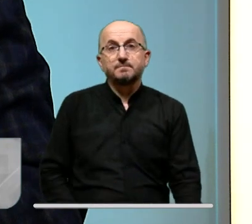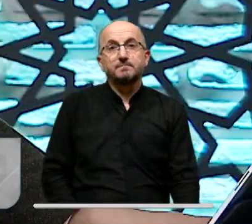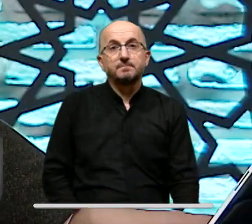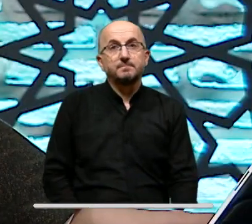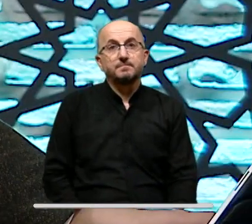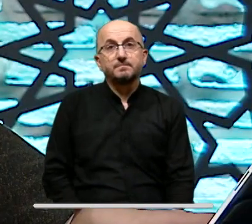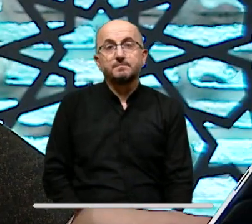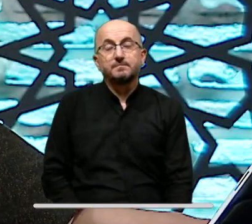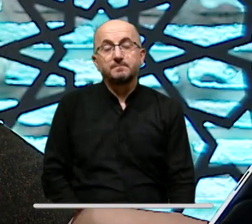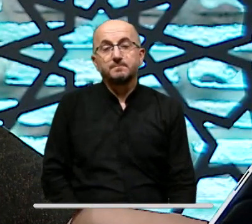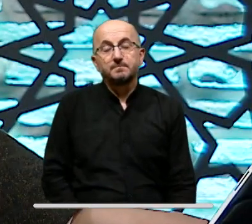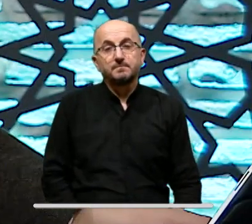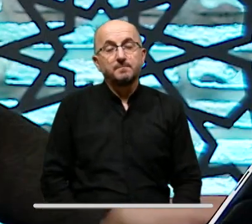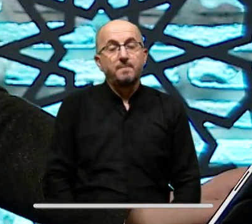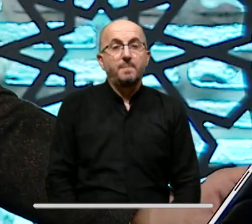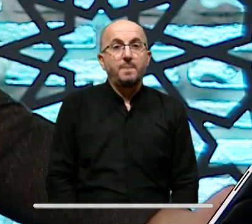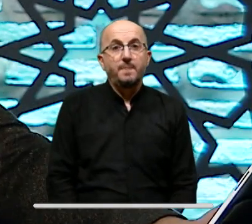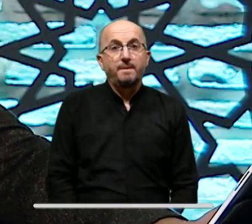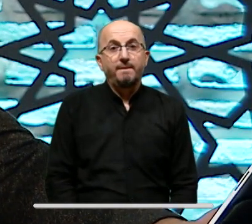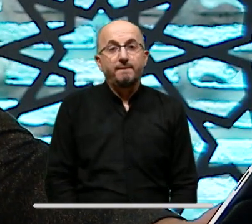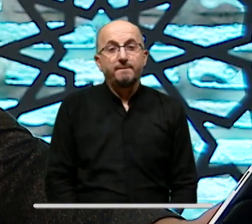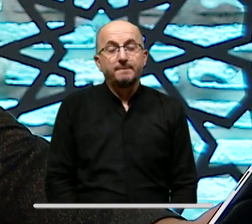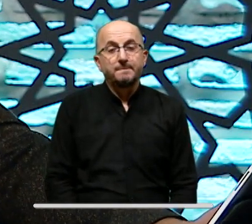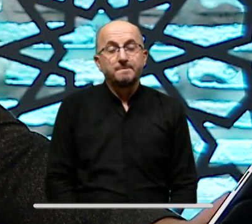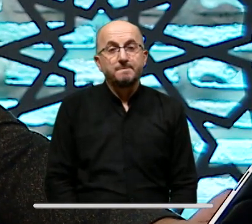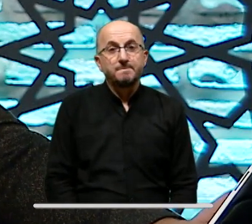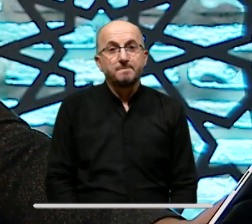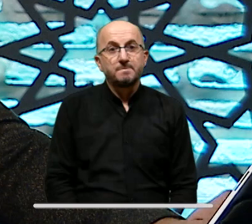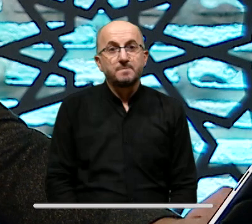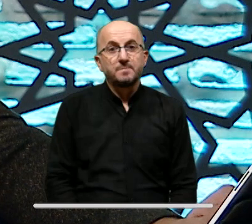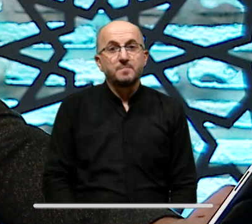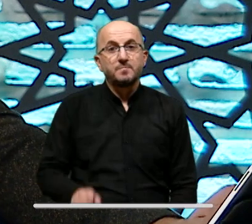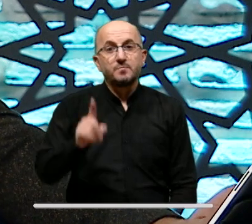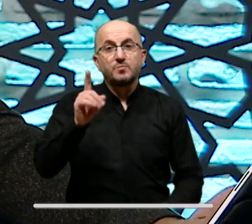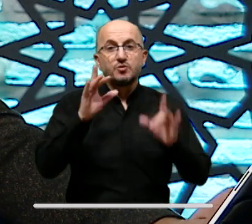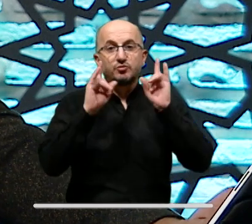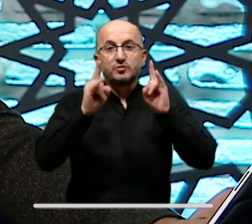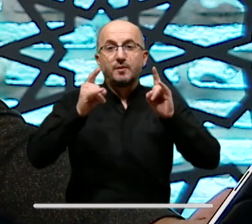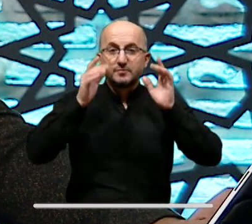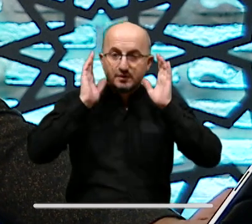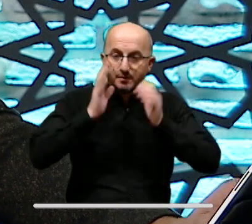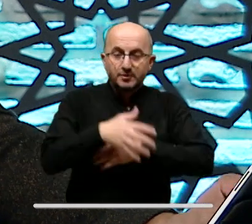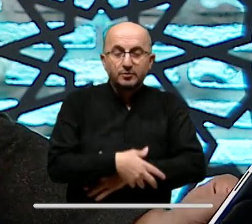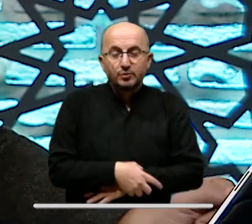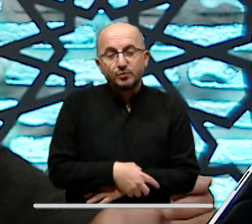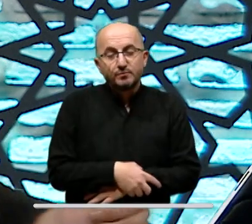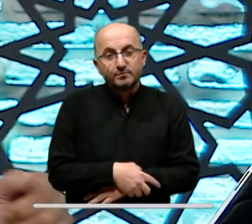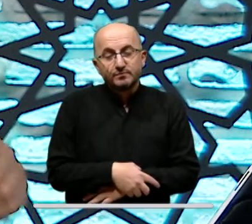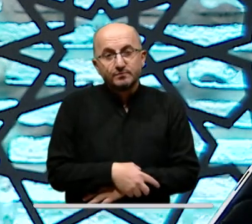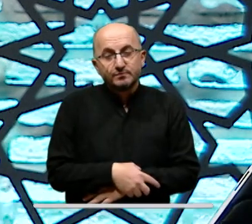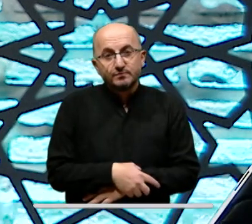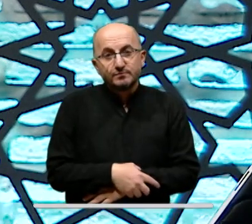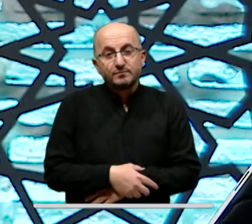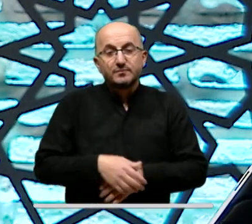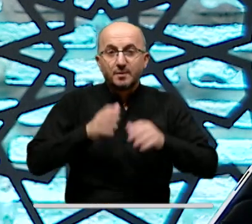Denizli'den Ayşe Hanım Selamlarını iletmiş Efendim sorusunu öyle başlamış diyor ki bir camide namaz kılıyorduk